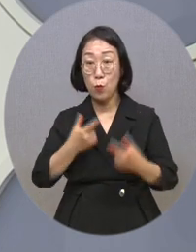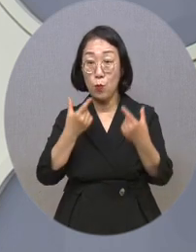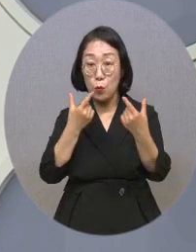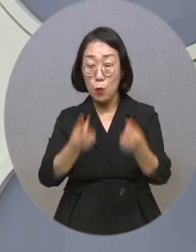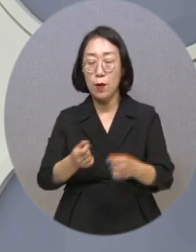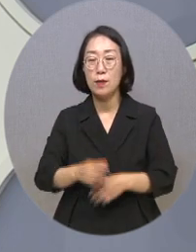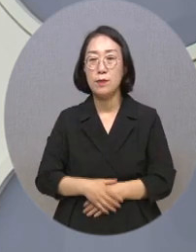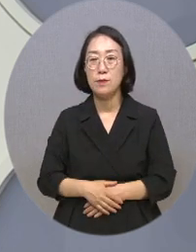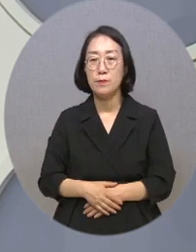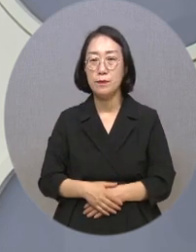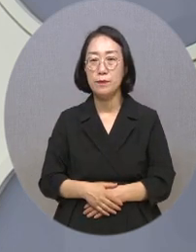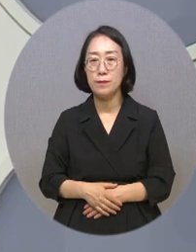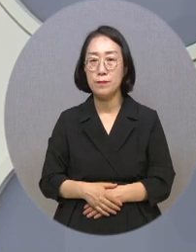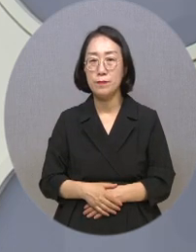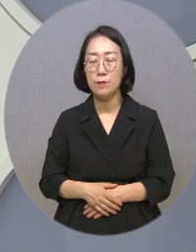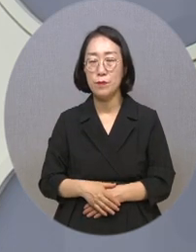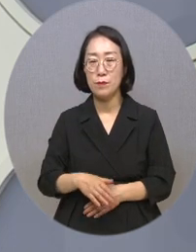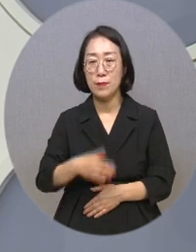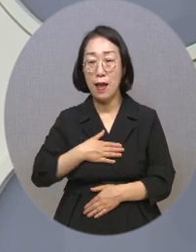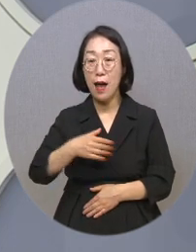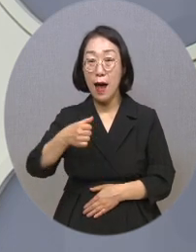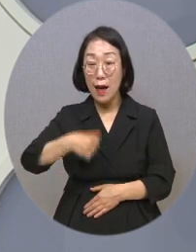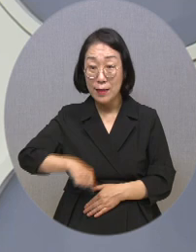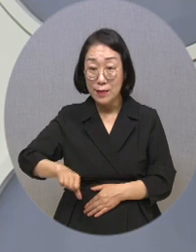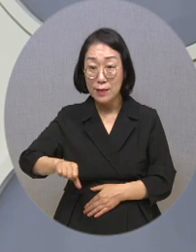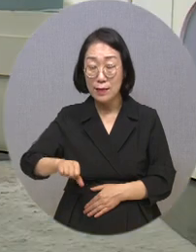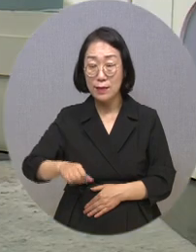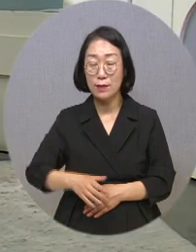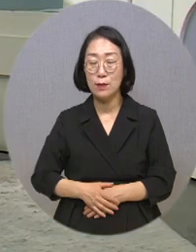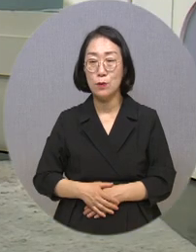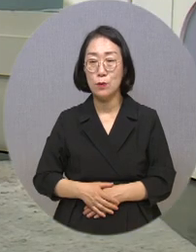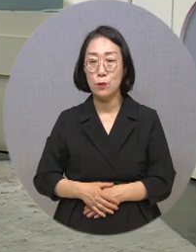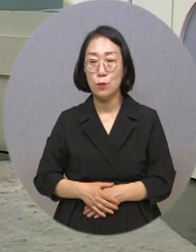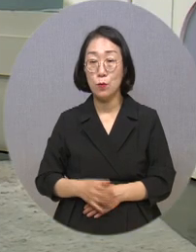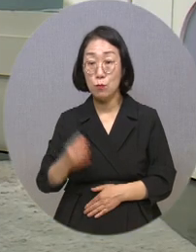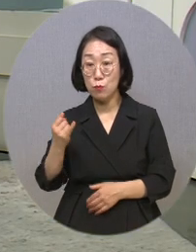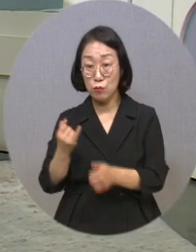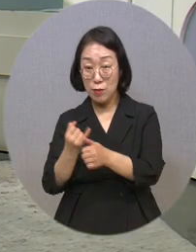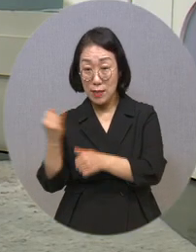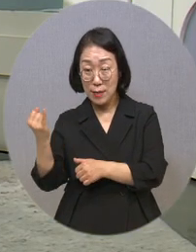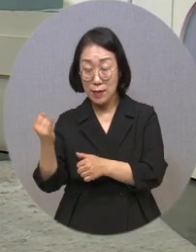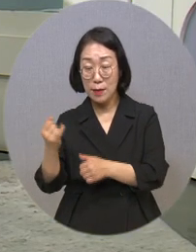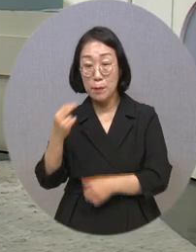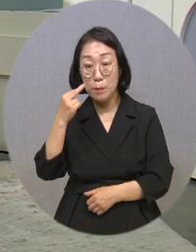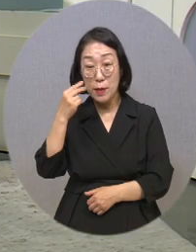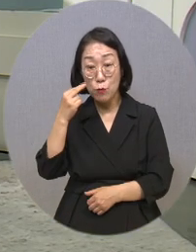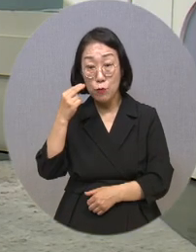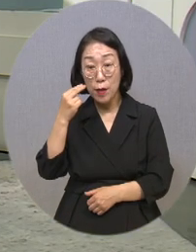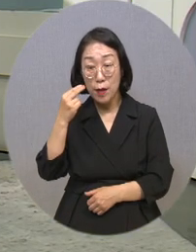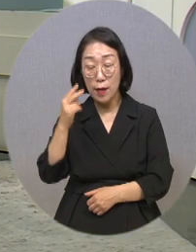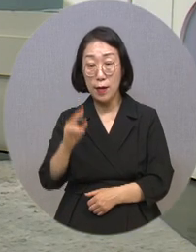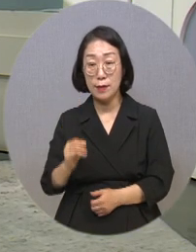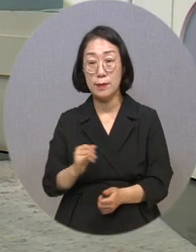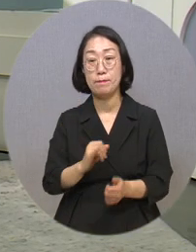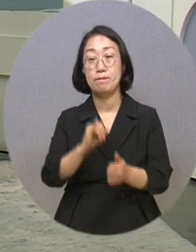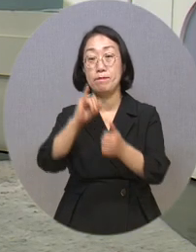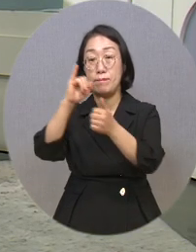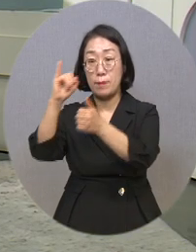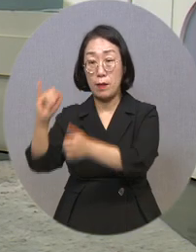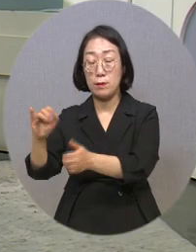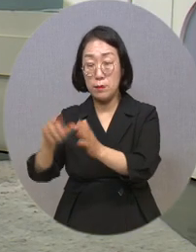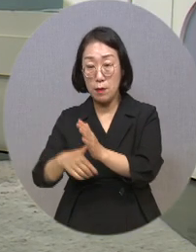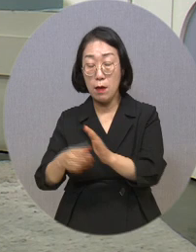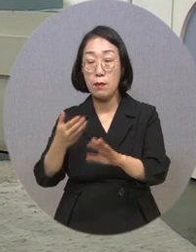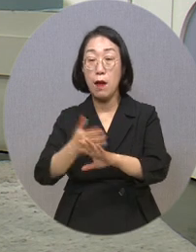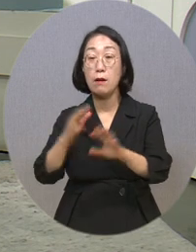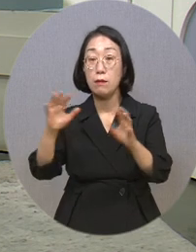대로 우리 애를 데리고 우리 집사람이 미국에 그 저 교환 교수로 갔을 때 그 네.